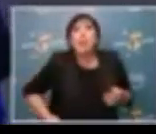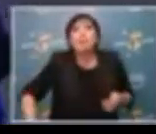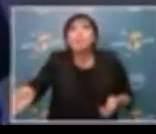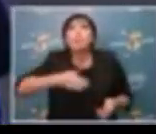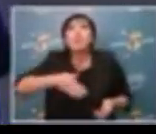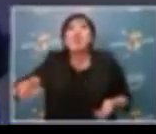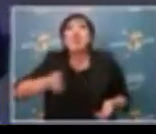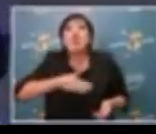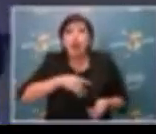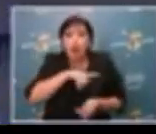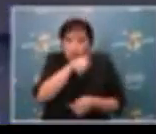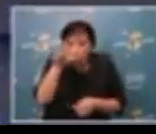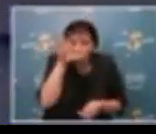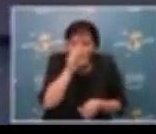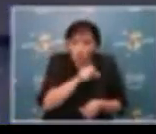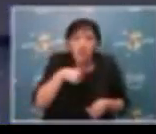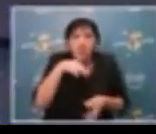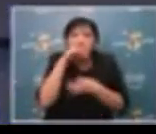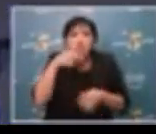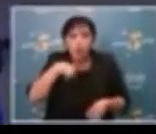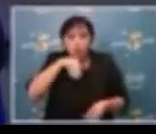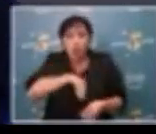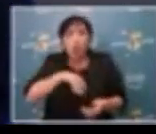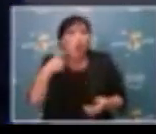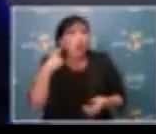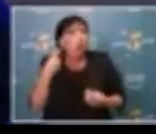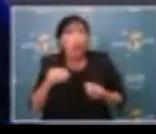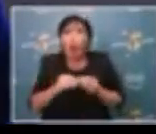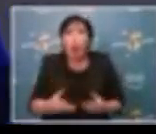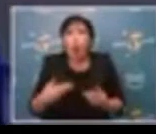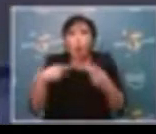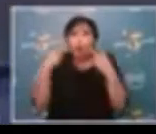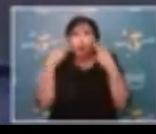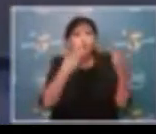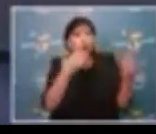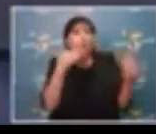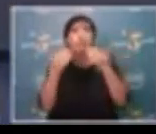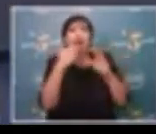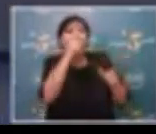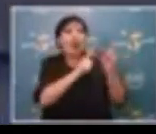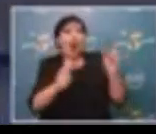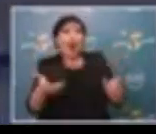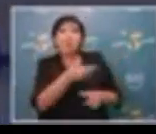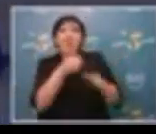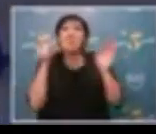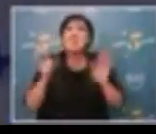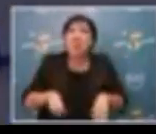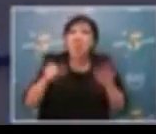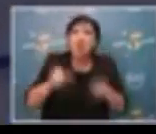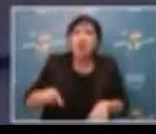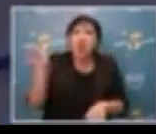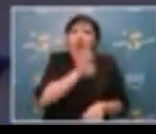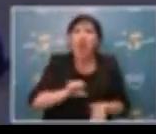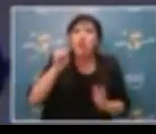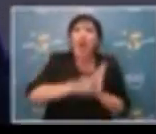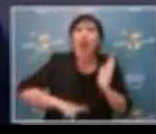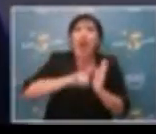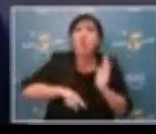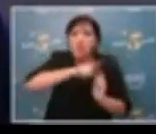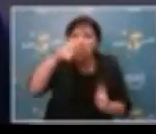cosa sto provando io in questo momento di fronte a questi parlamentari da 6.000 euro al mese? Lo